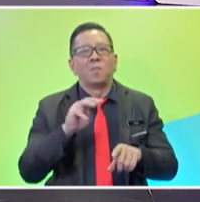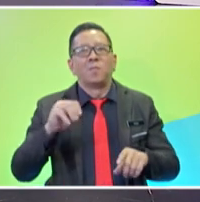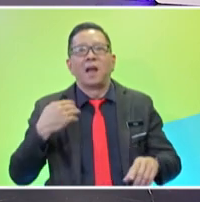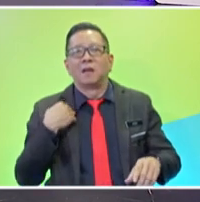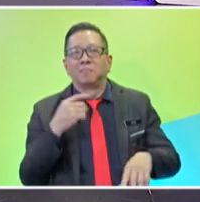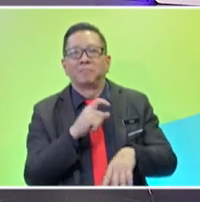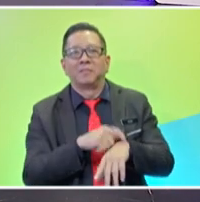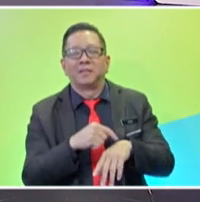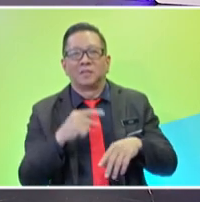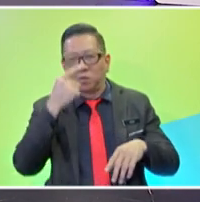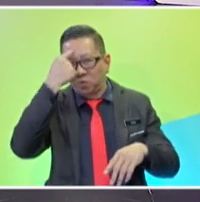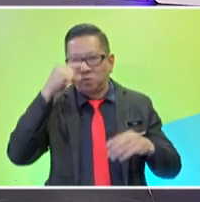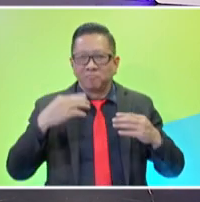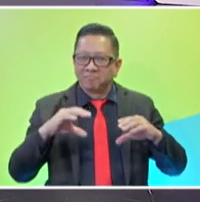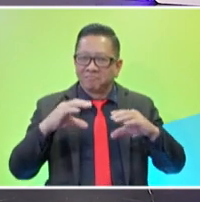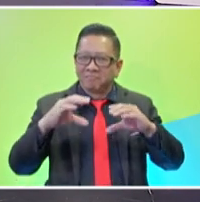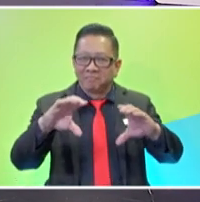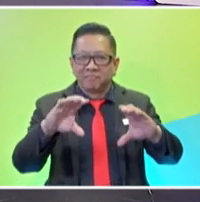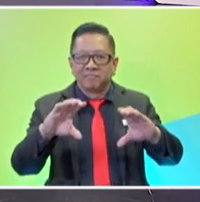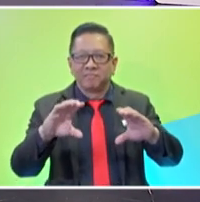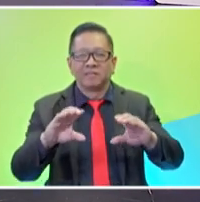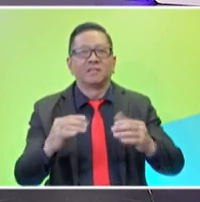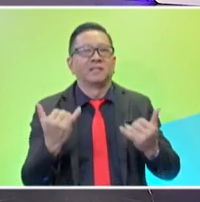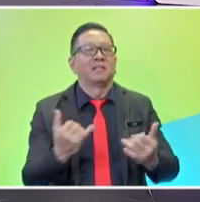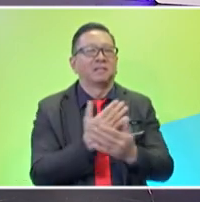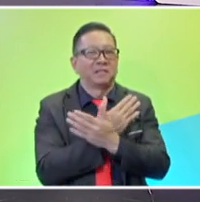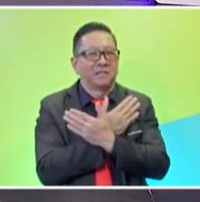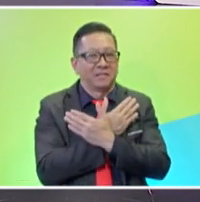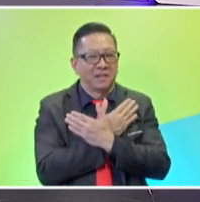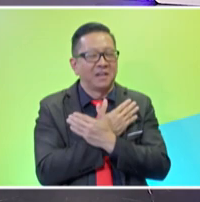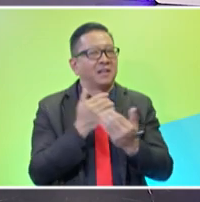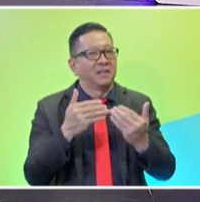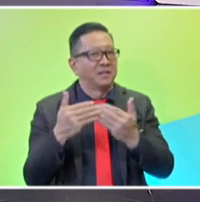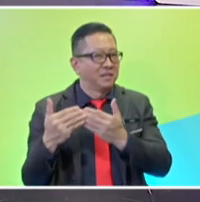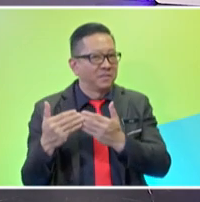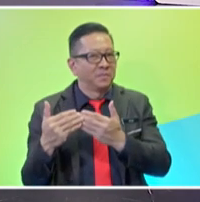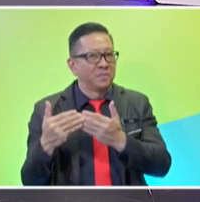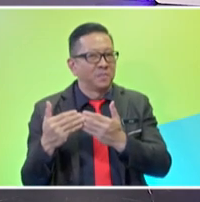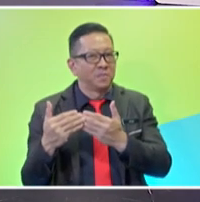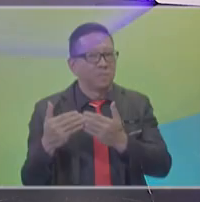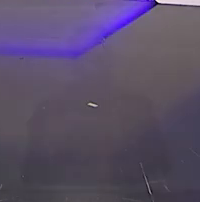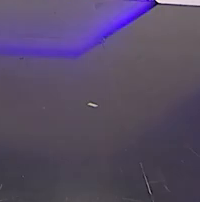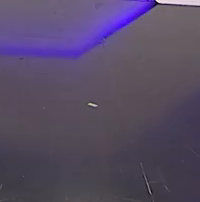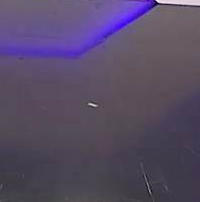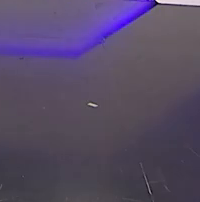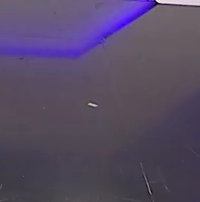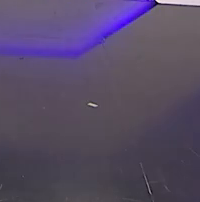siapa ya buat lagi cantik Bray dan kita berhasil ketika kembali di sini jadi TV KPM oke